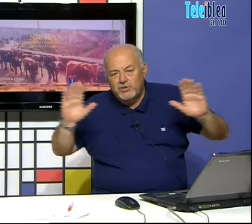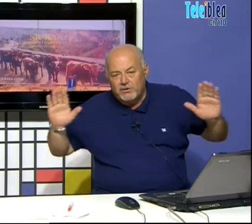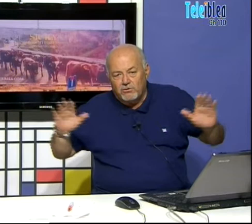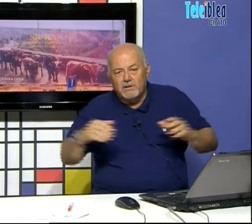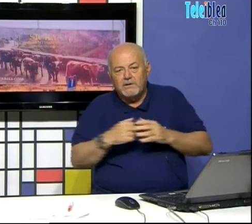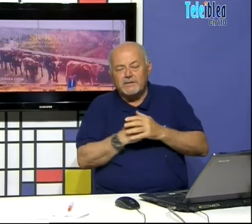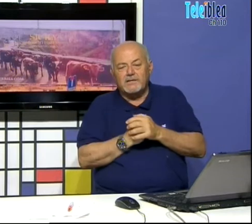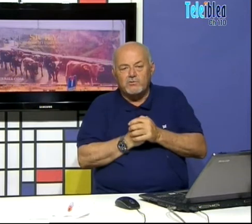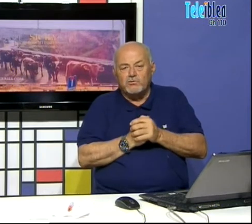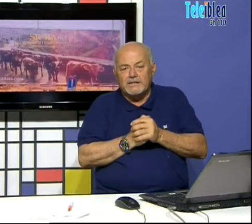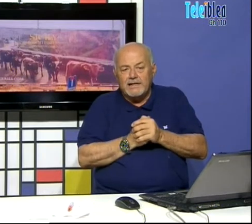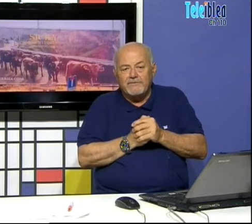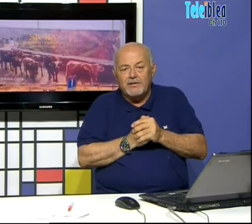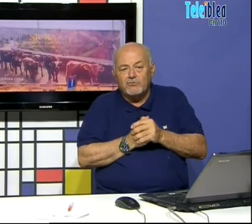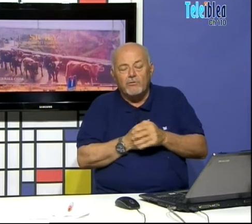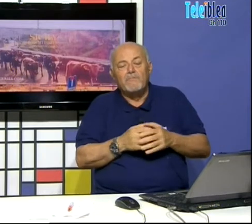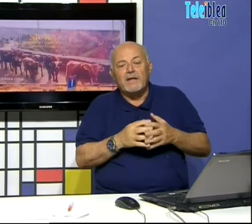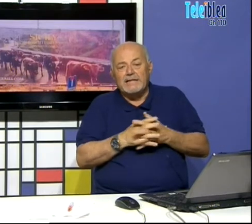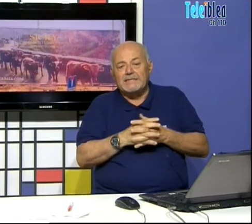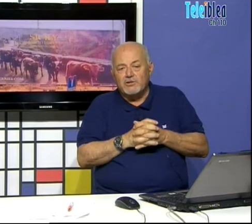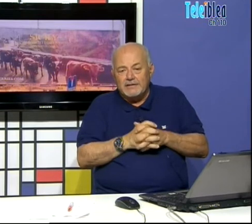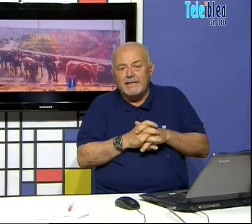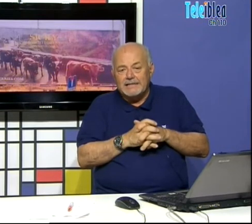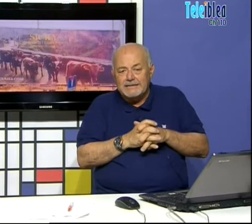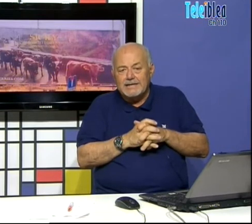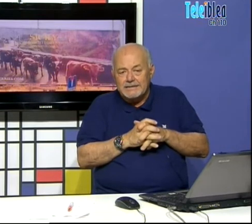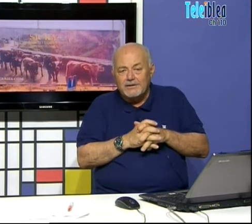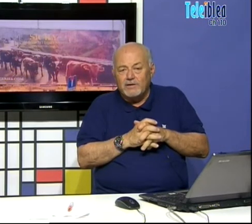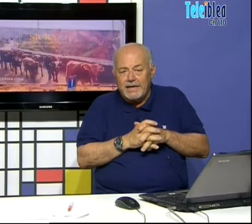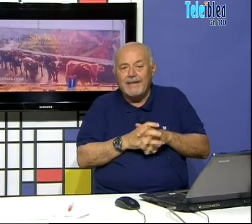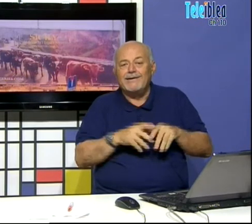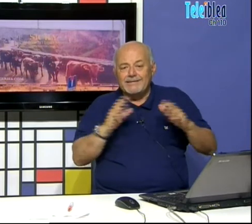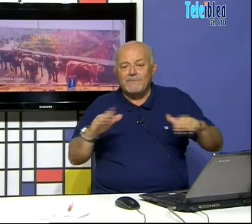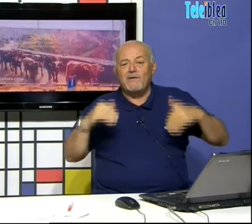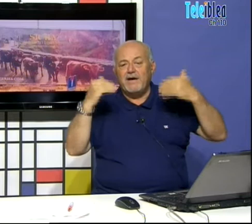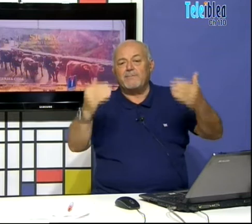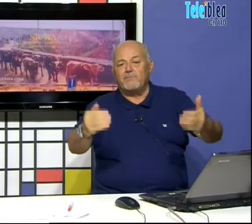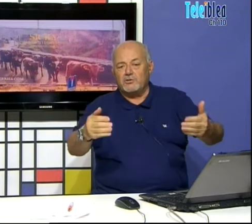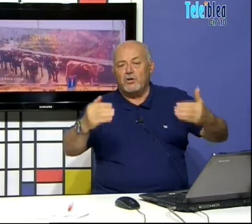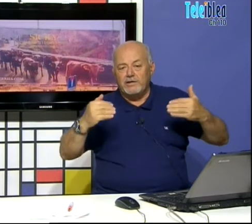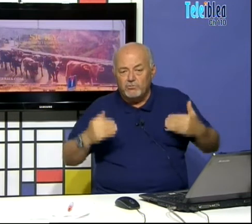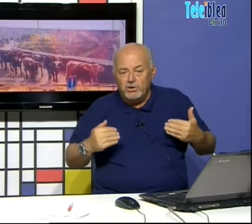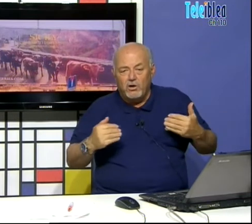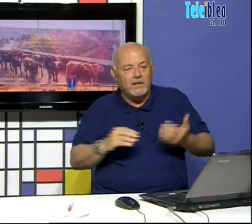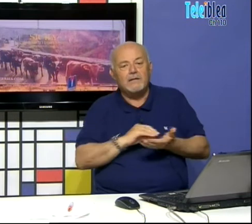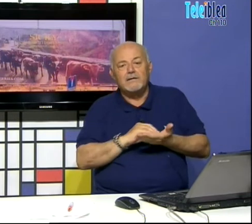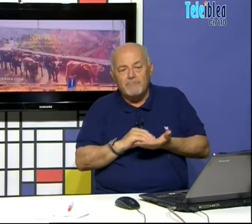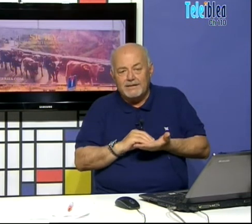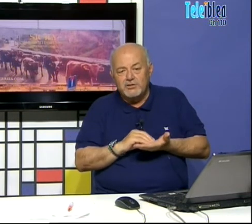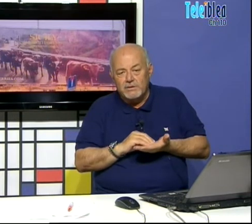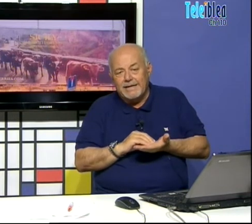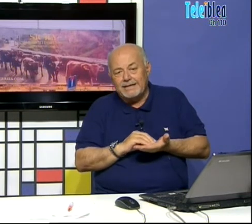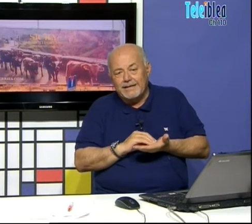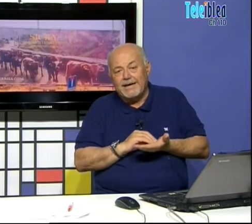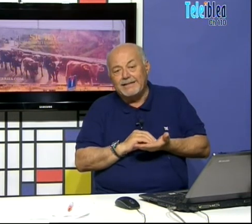non accetto queste scuse della Virtù e insisto a dire al sindaco, direi, se vuoi fare promozione su di noi,